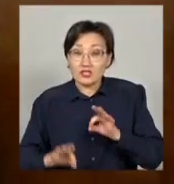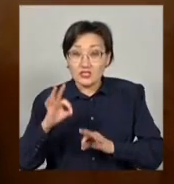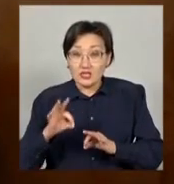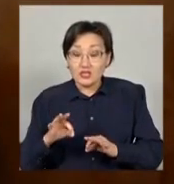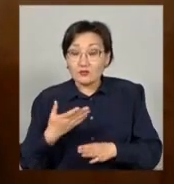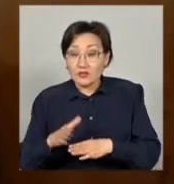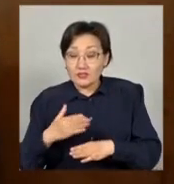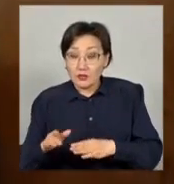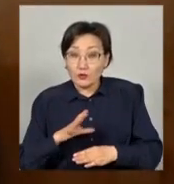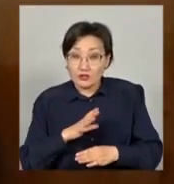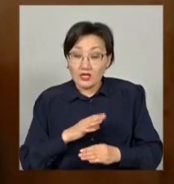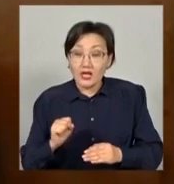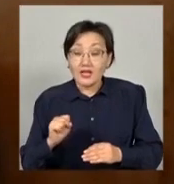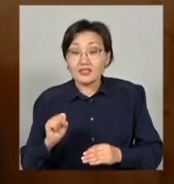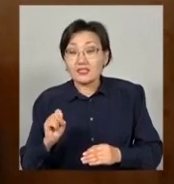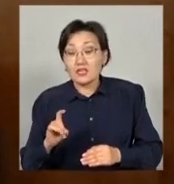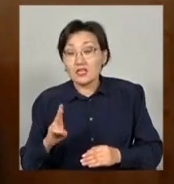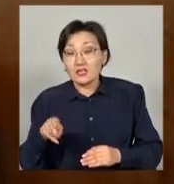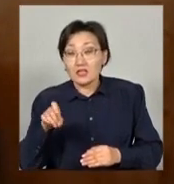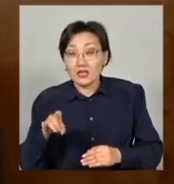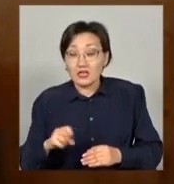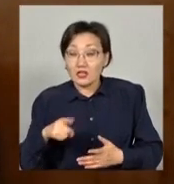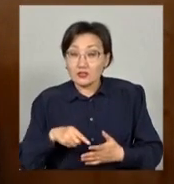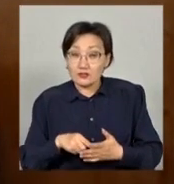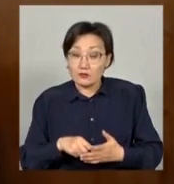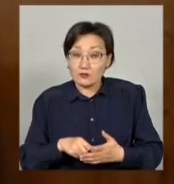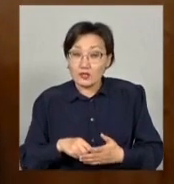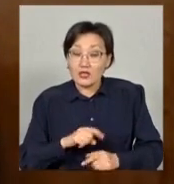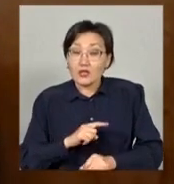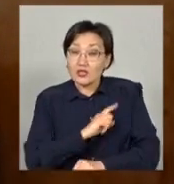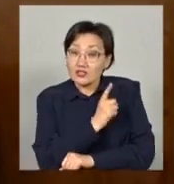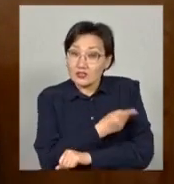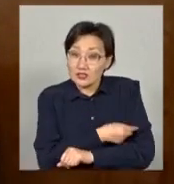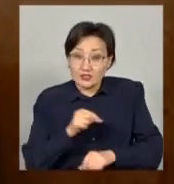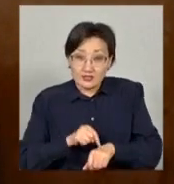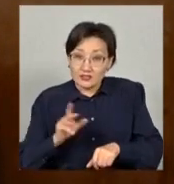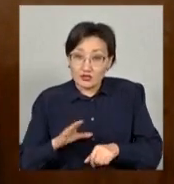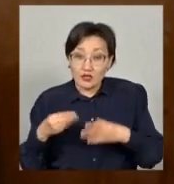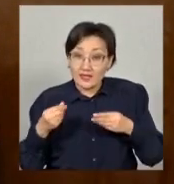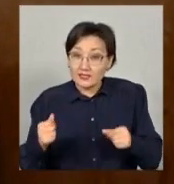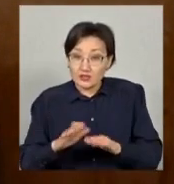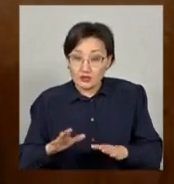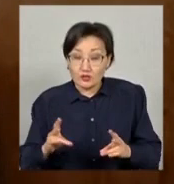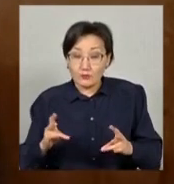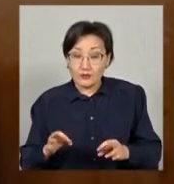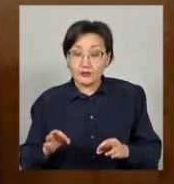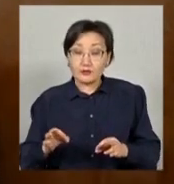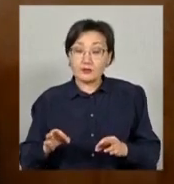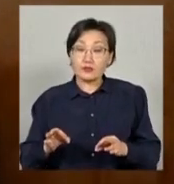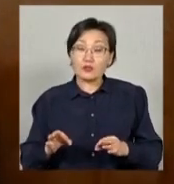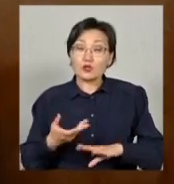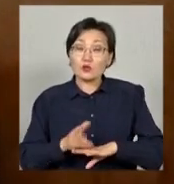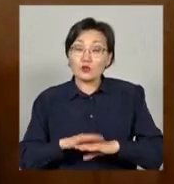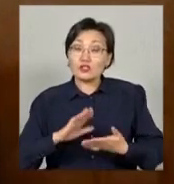болғандықтан енді бізде Анкара қаласына қатты сезілген жоқ, әсер еткен жоқ. Дегенмен де